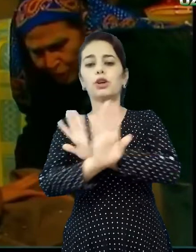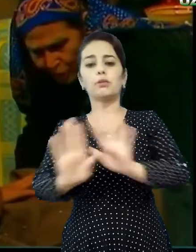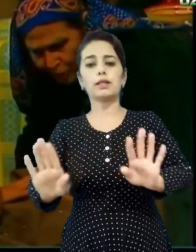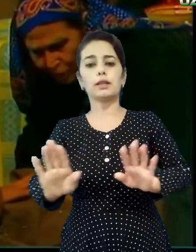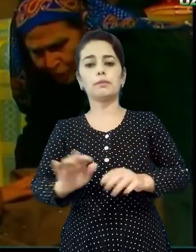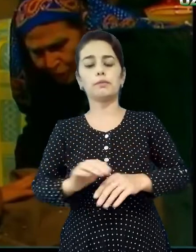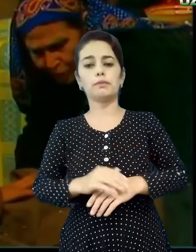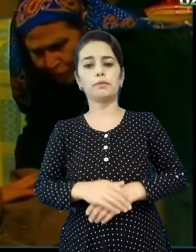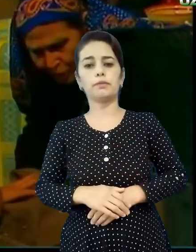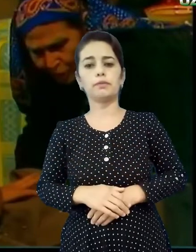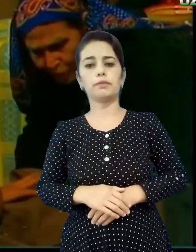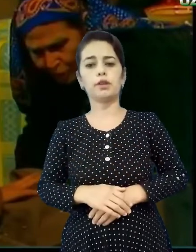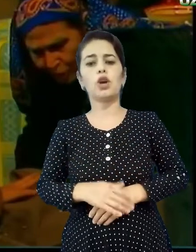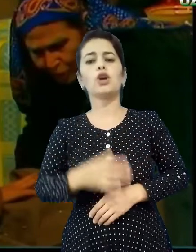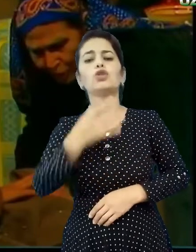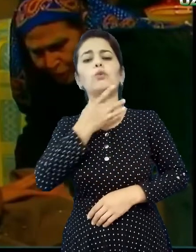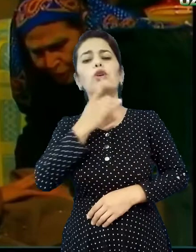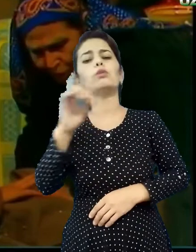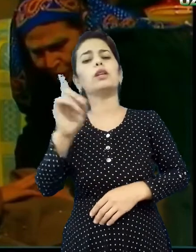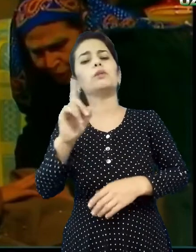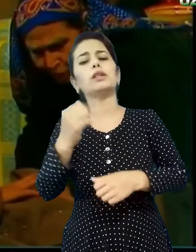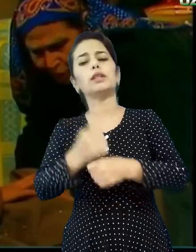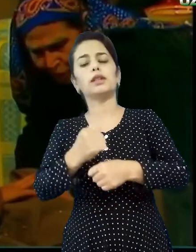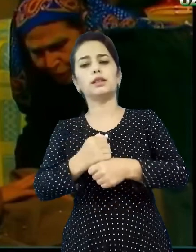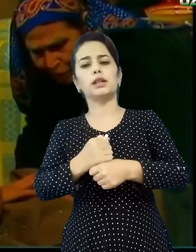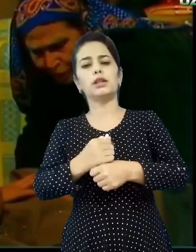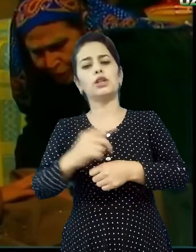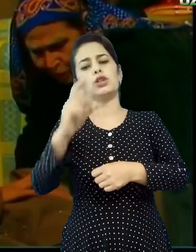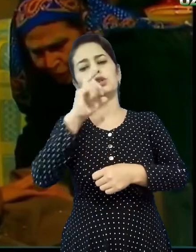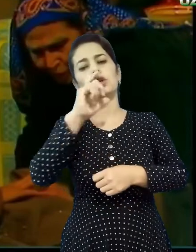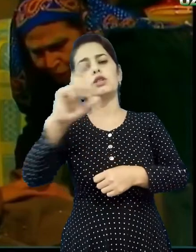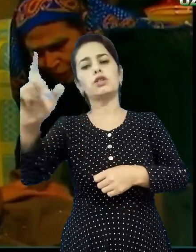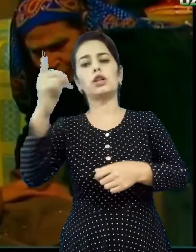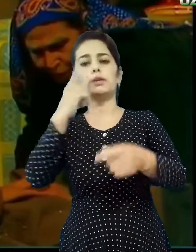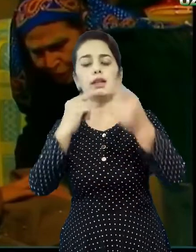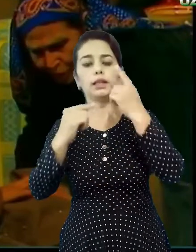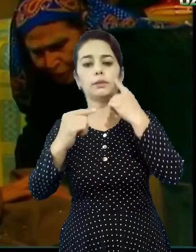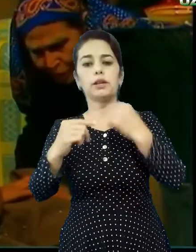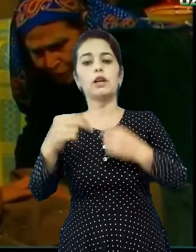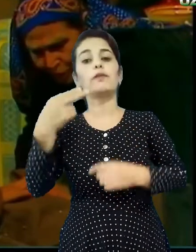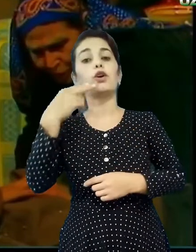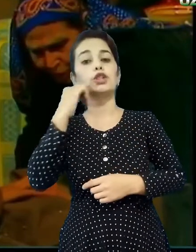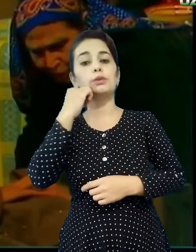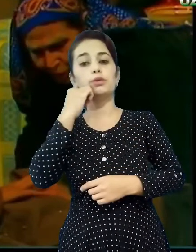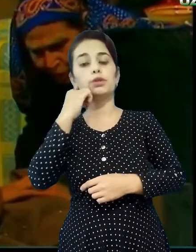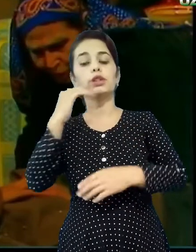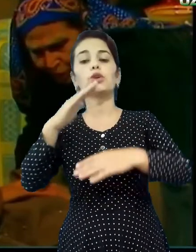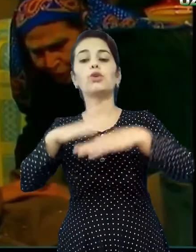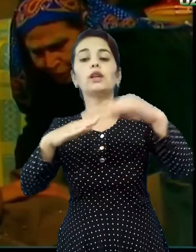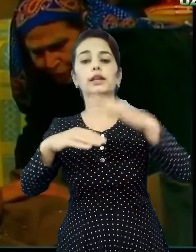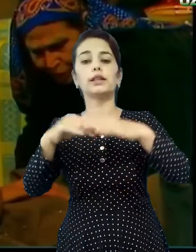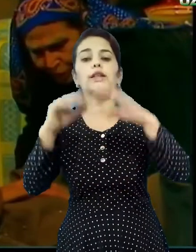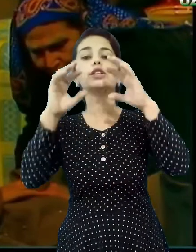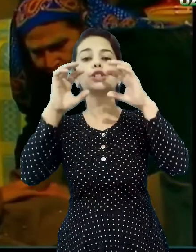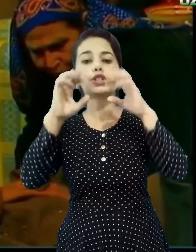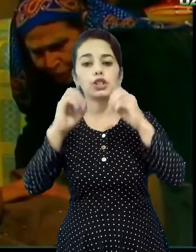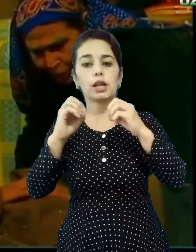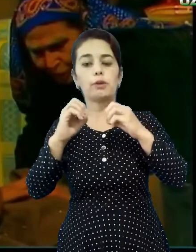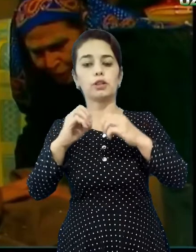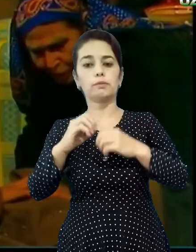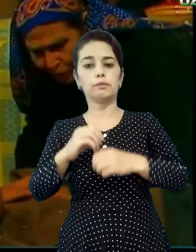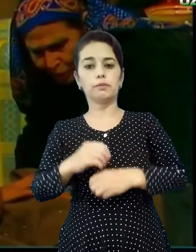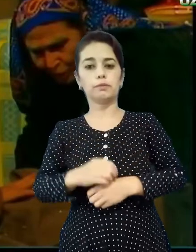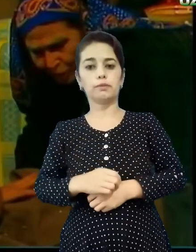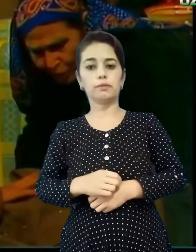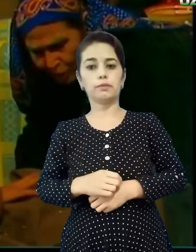chiqib keta olmasdim. Tomog'imga nimadir qildi. Dod solib yig'ladim va hoji buvining qo'llarini